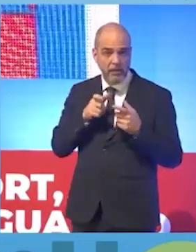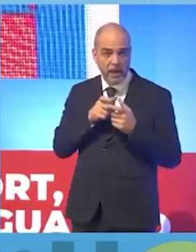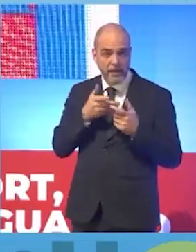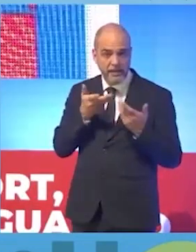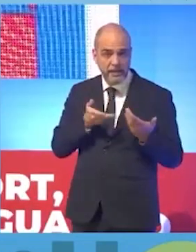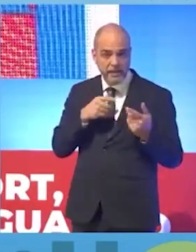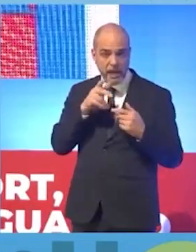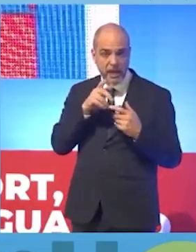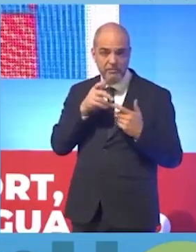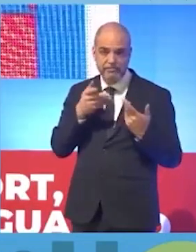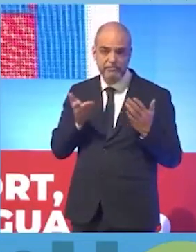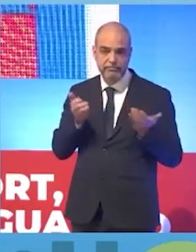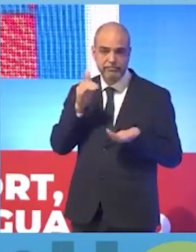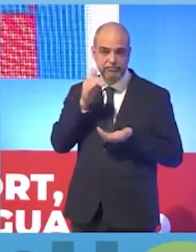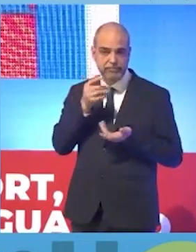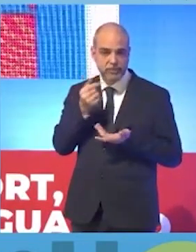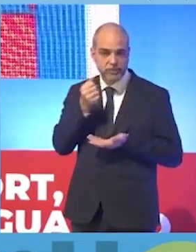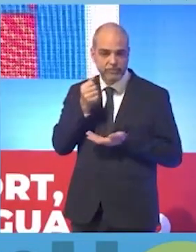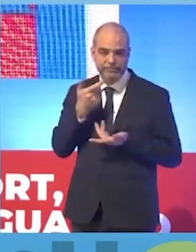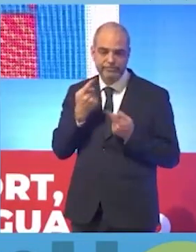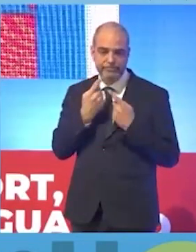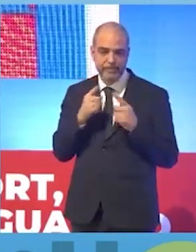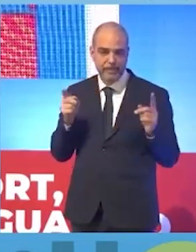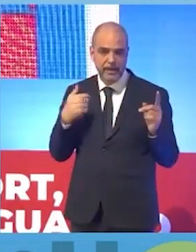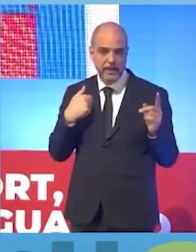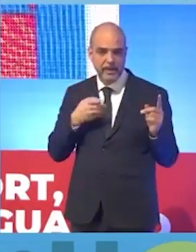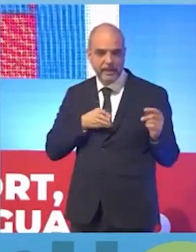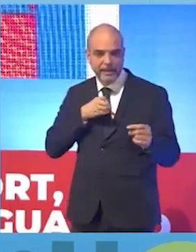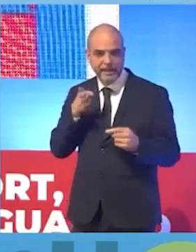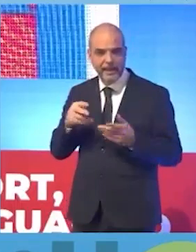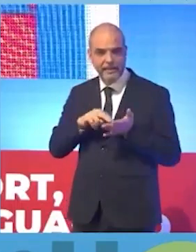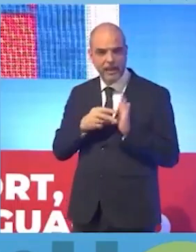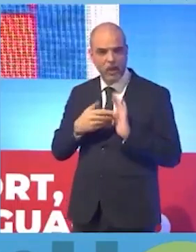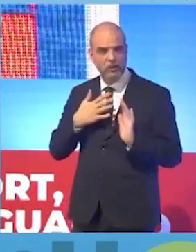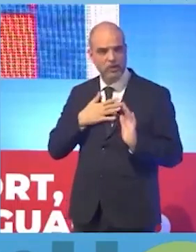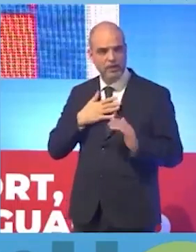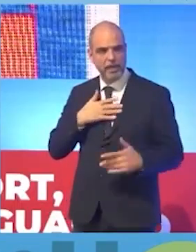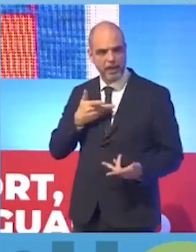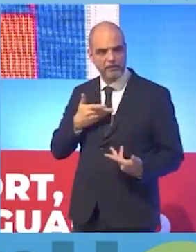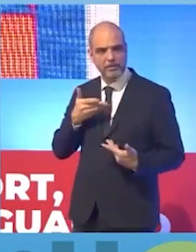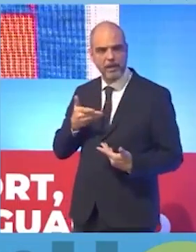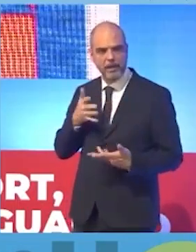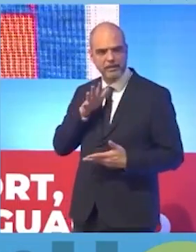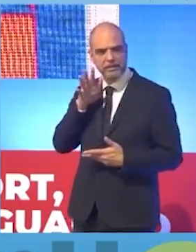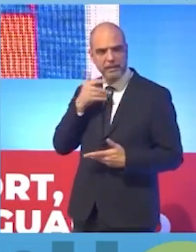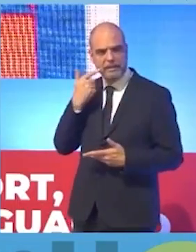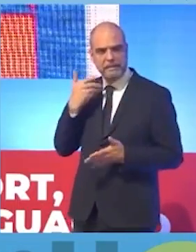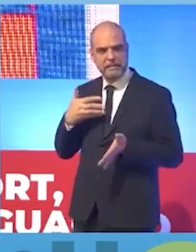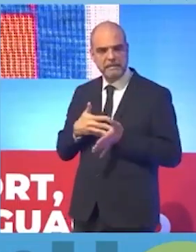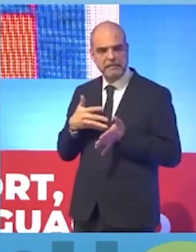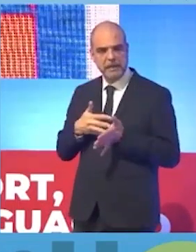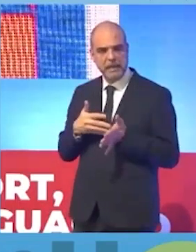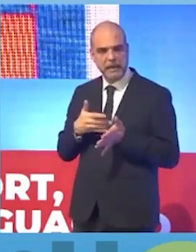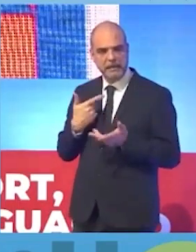E, infatti, per me andare lì con questo tipo di tecnologia mi faceva sentire quasi in imbarazzo, quasi male,